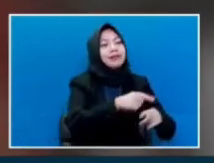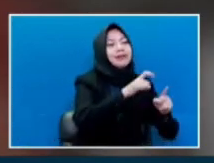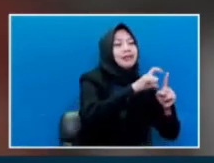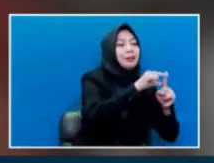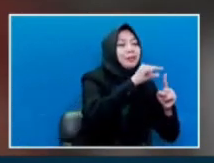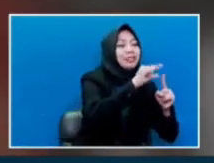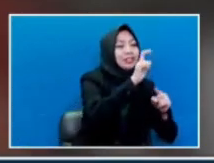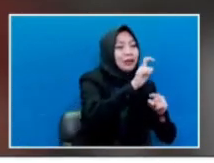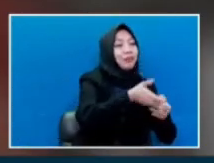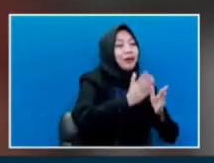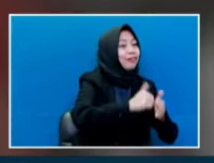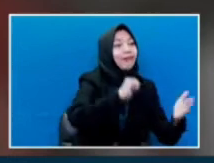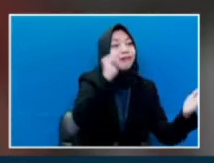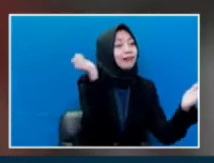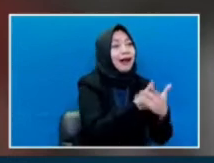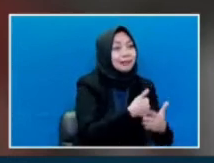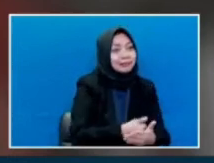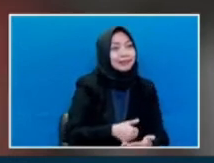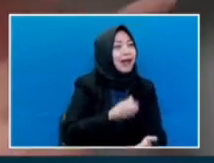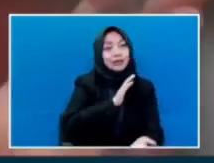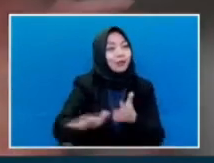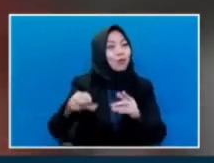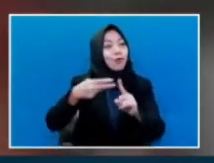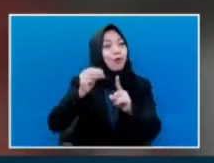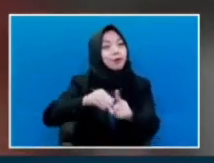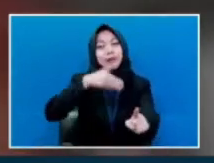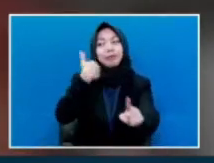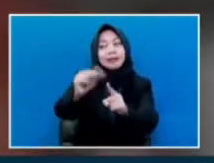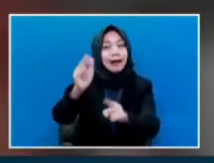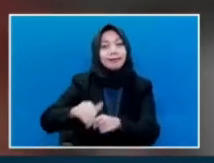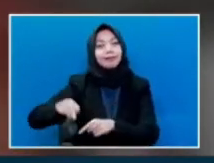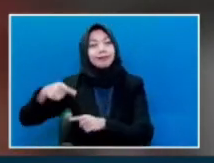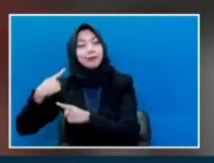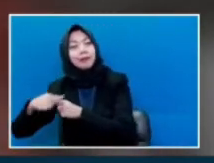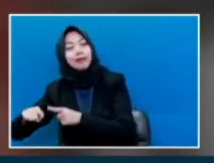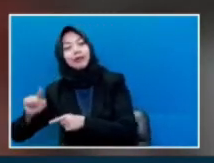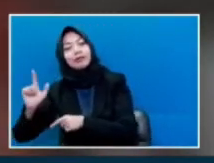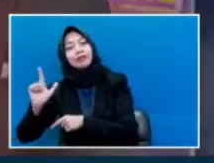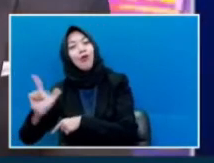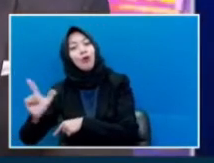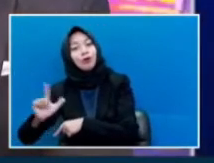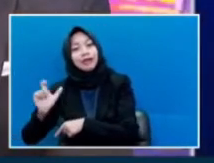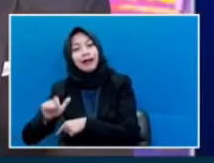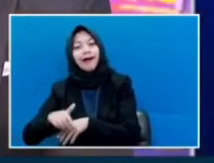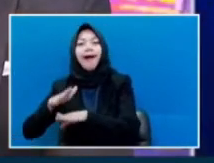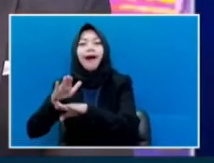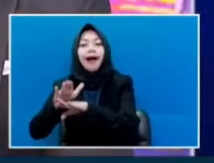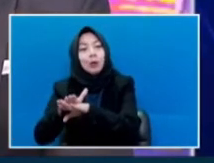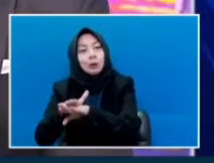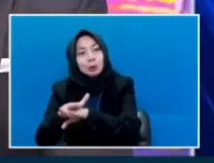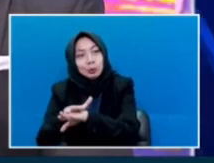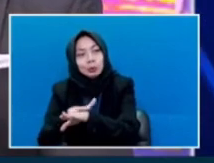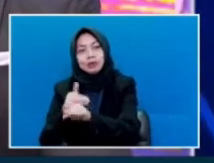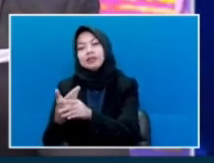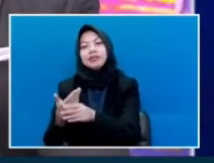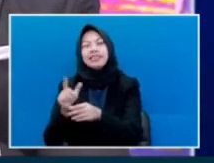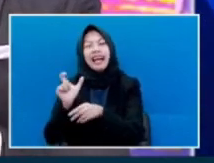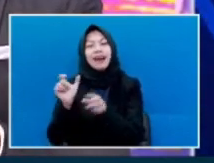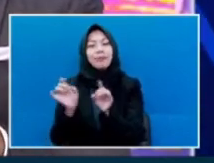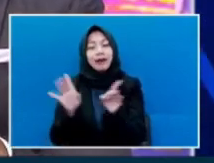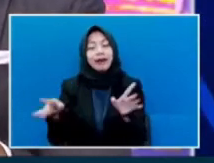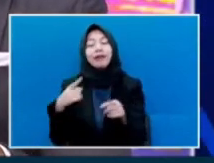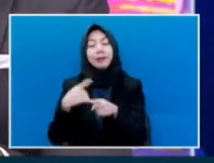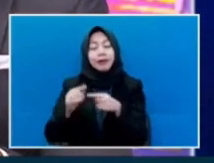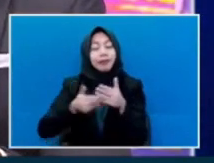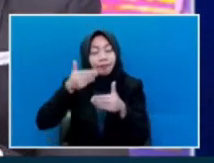kemudian ee ditutup dengan ya sudah kita tutup buku aja dua-duanya selesai Menurut saya itu ada faktor itu Oke berarti ee ke depannya sudah